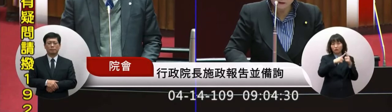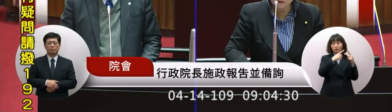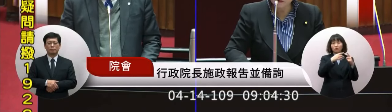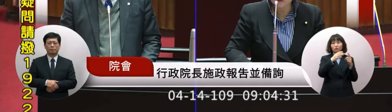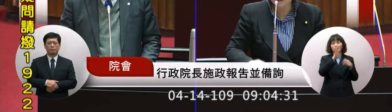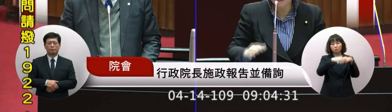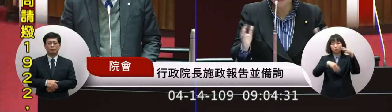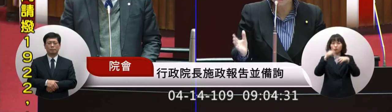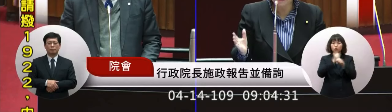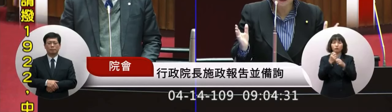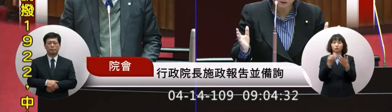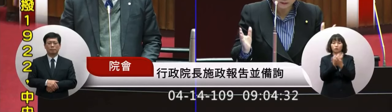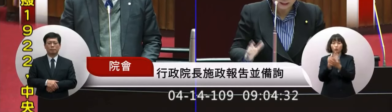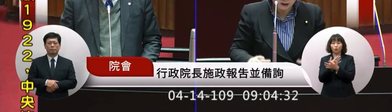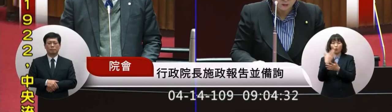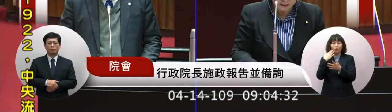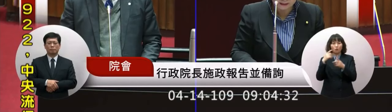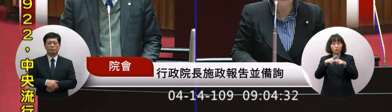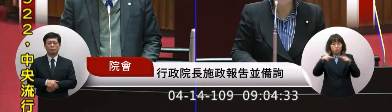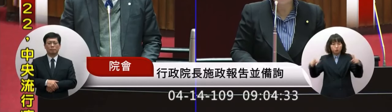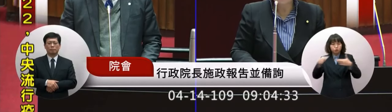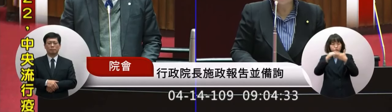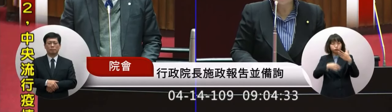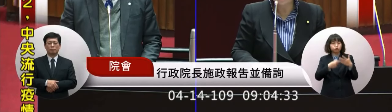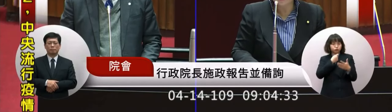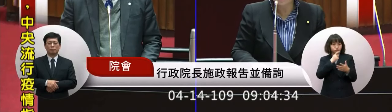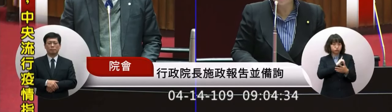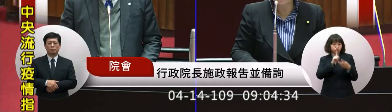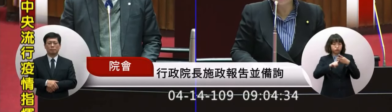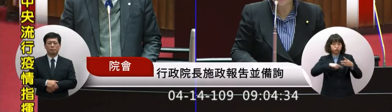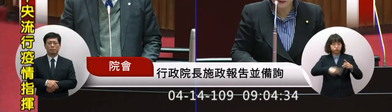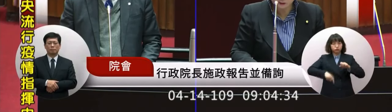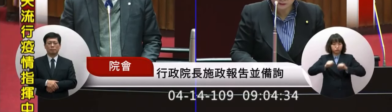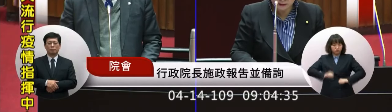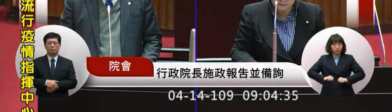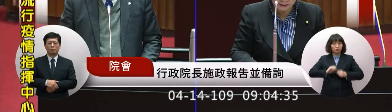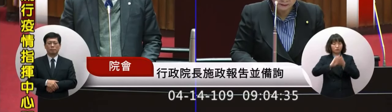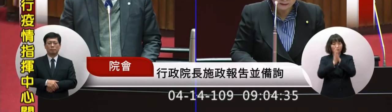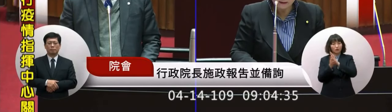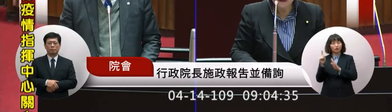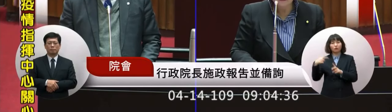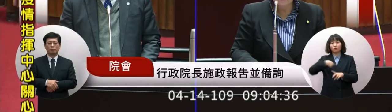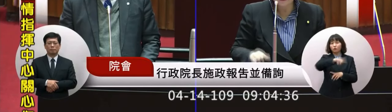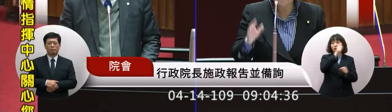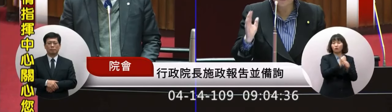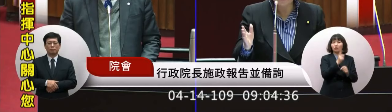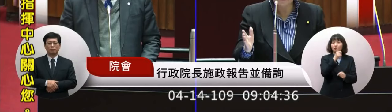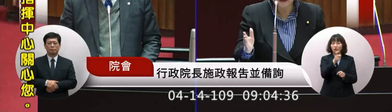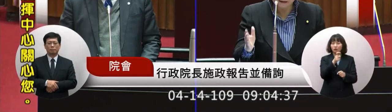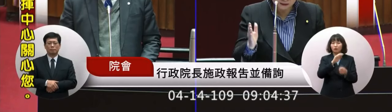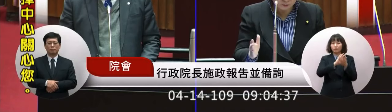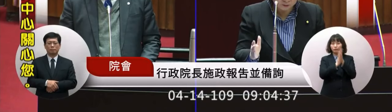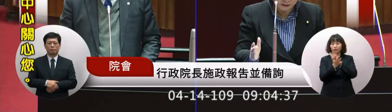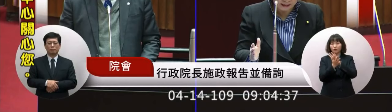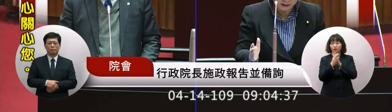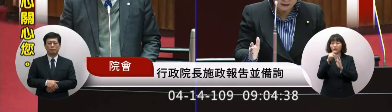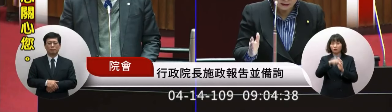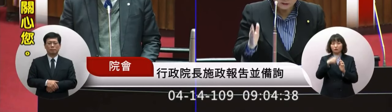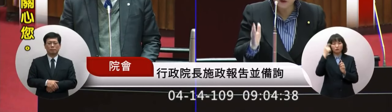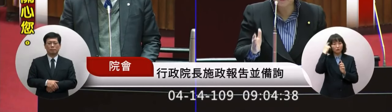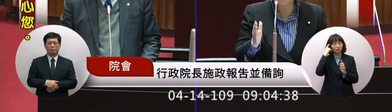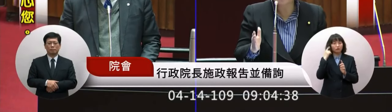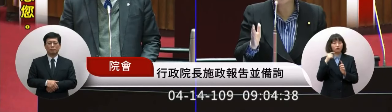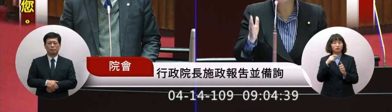紧，如果我们扩大自主健康管理，以致他们不能到院所上班，在防疫上请问院